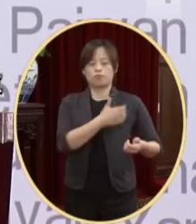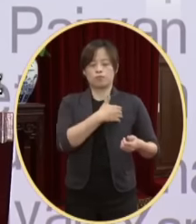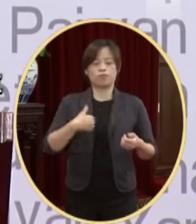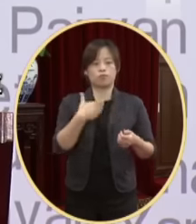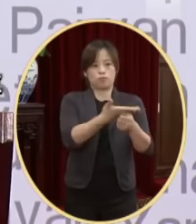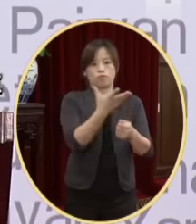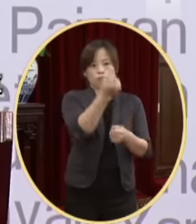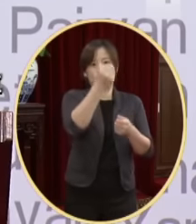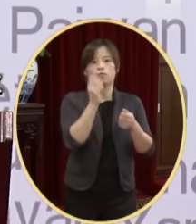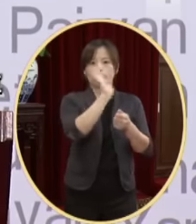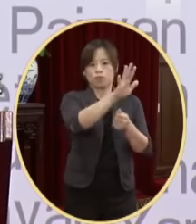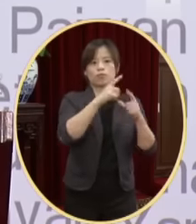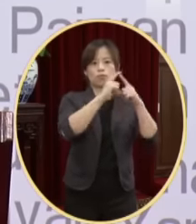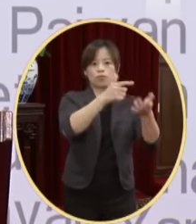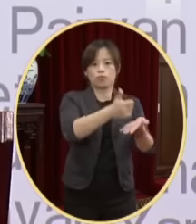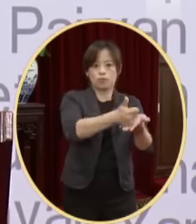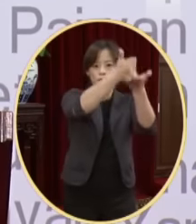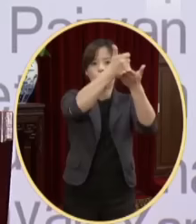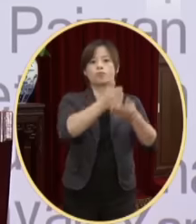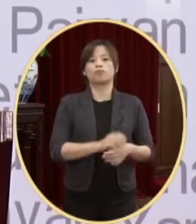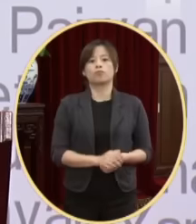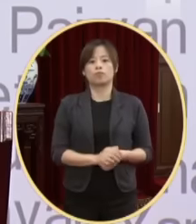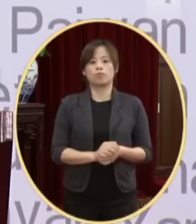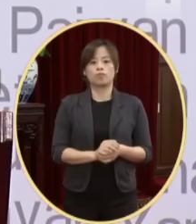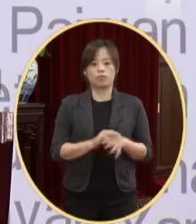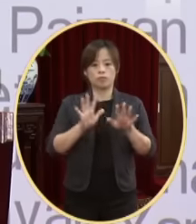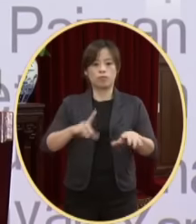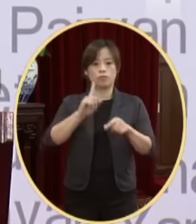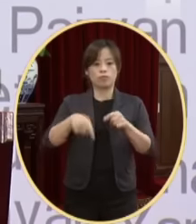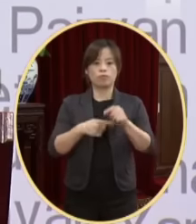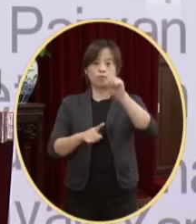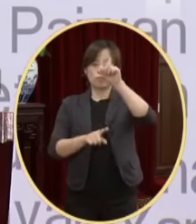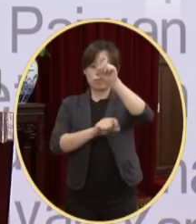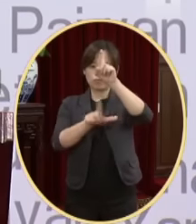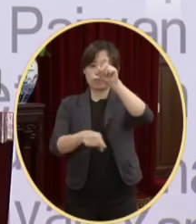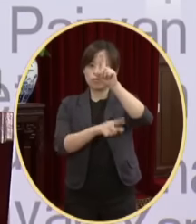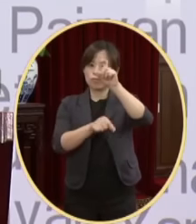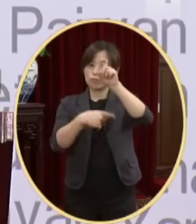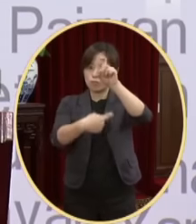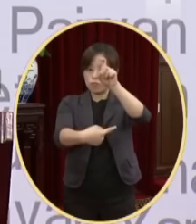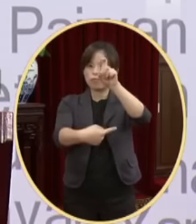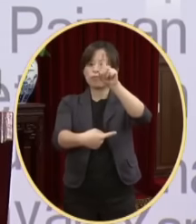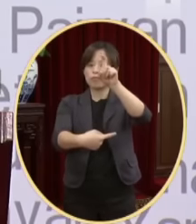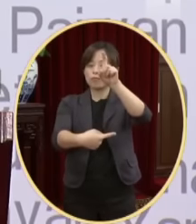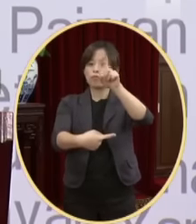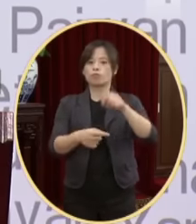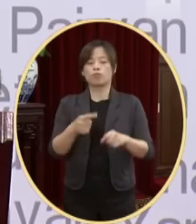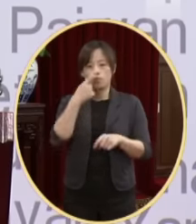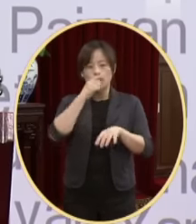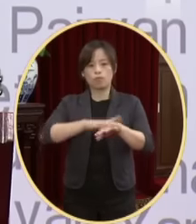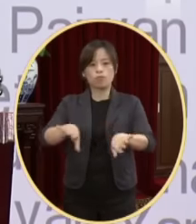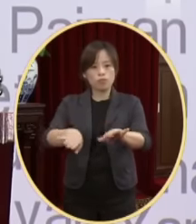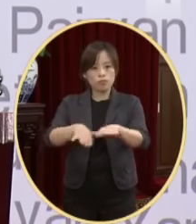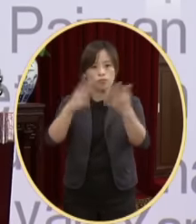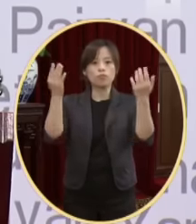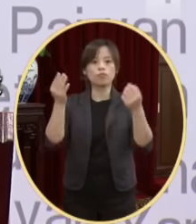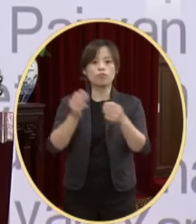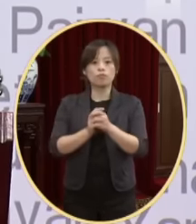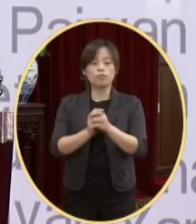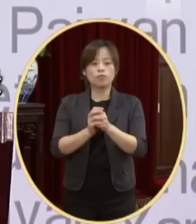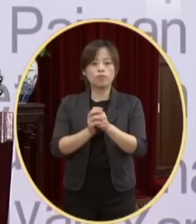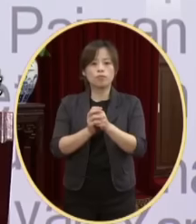有的权利和地位。今年的11月1日，我们会开始